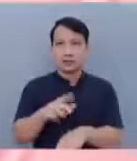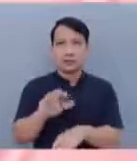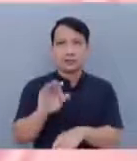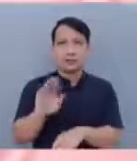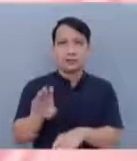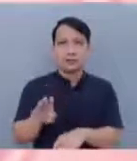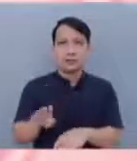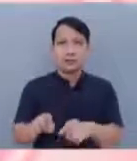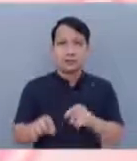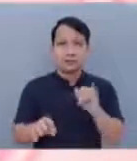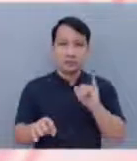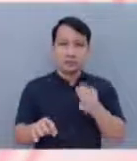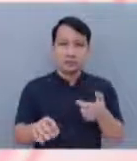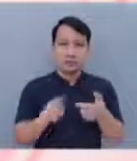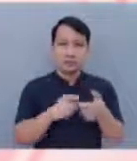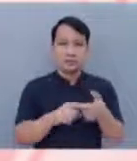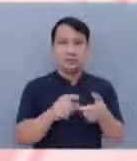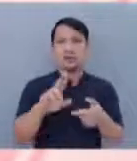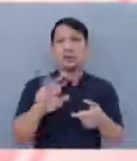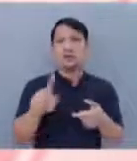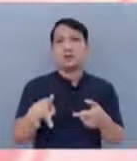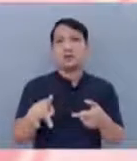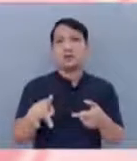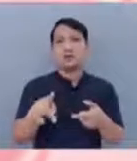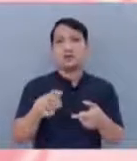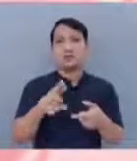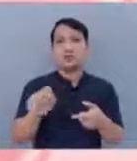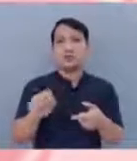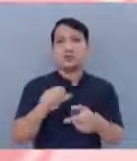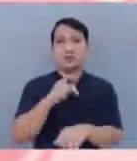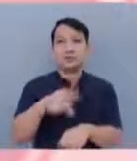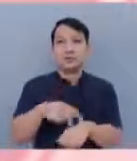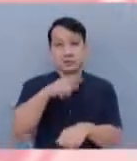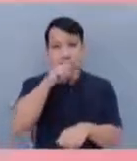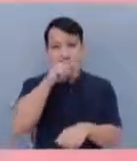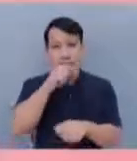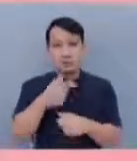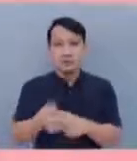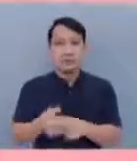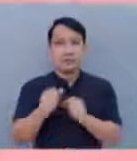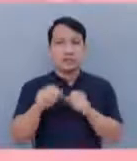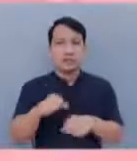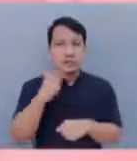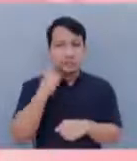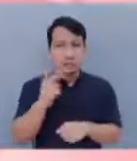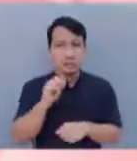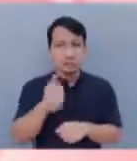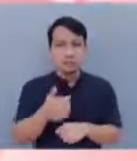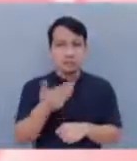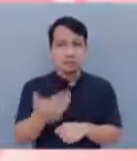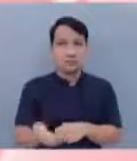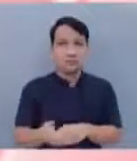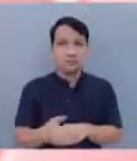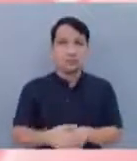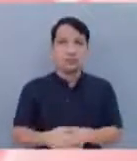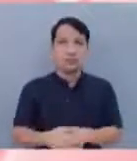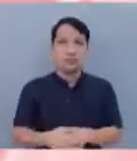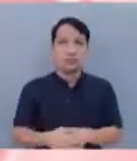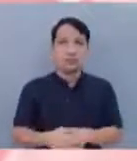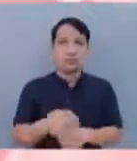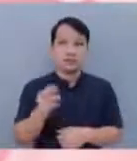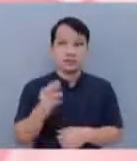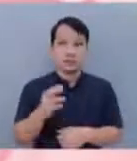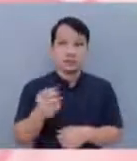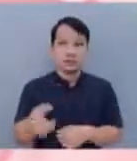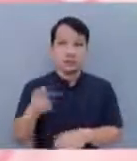Instagram and at RS Pilipinas naman sa aming Twitter account. And see you tomorrow dito pa rin sa morning show ng Bayan. Nito ang Rise